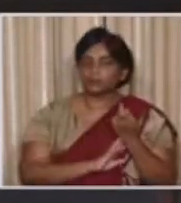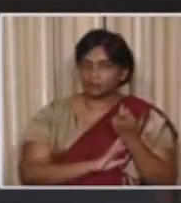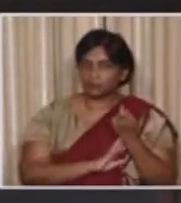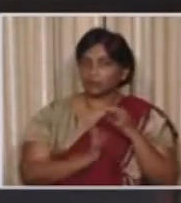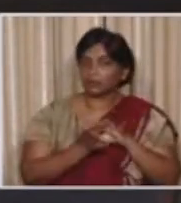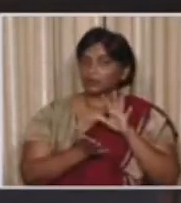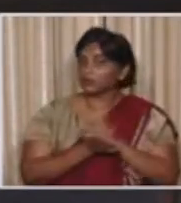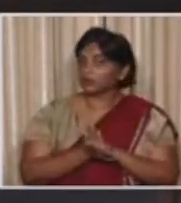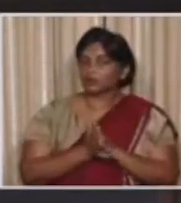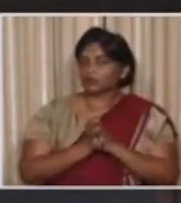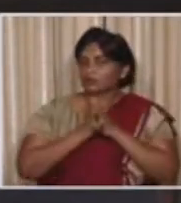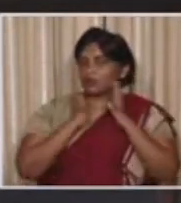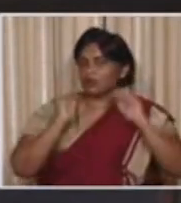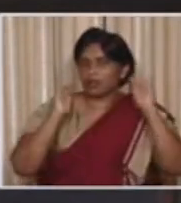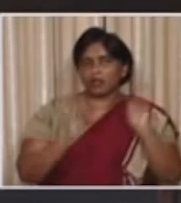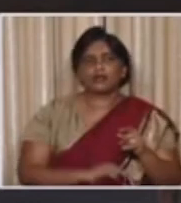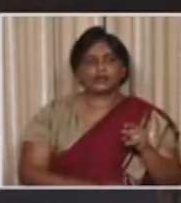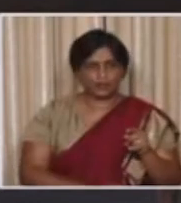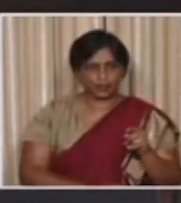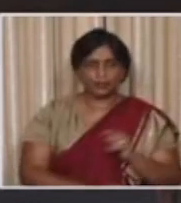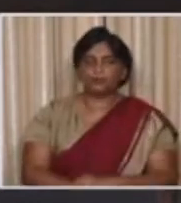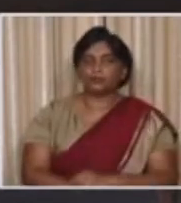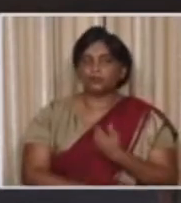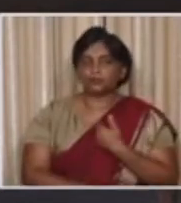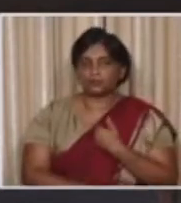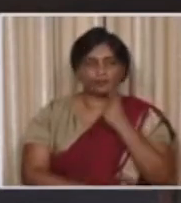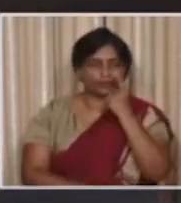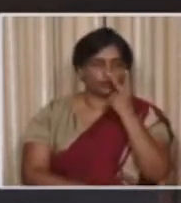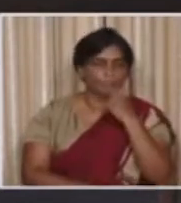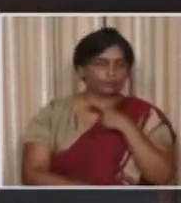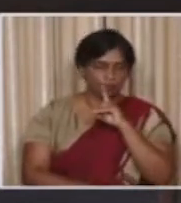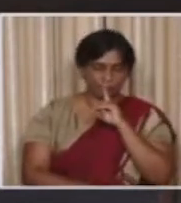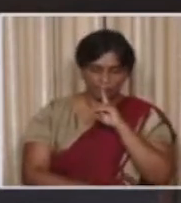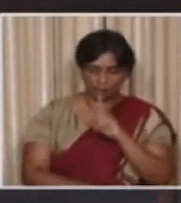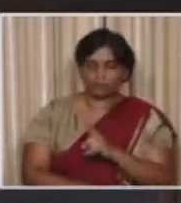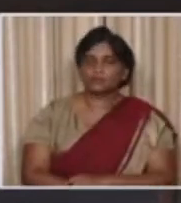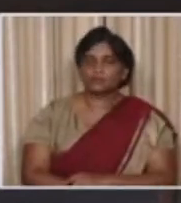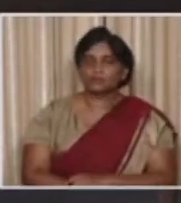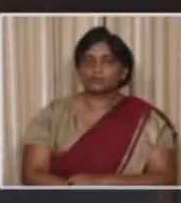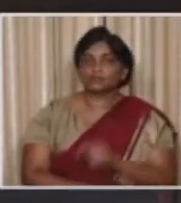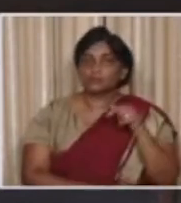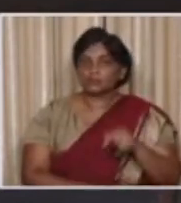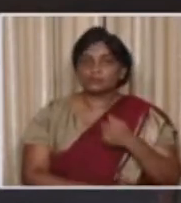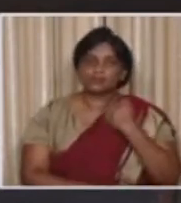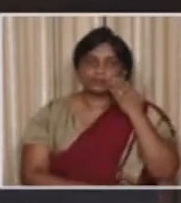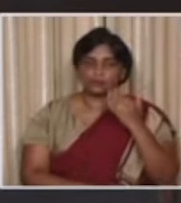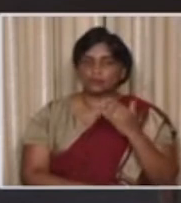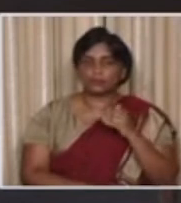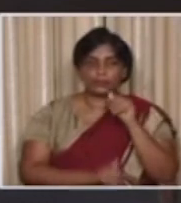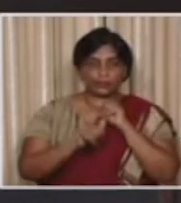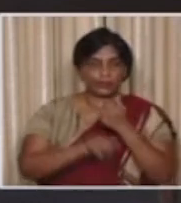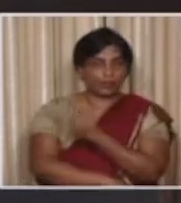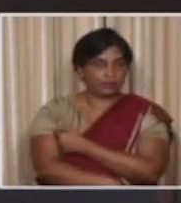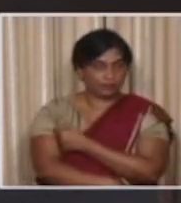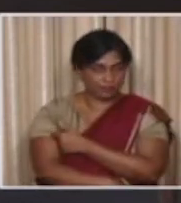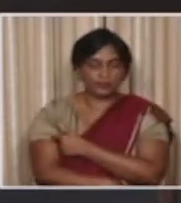දාපු මිලටත් වඩා ඉතාමත්ම අඩුයි, ඉතාමත්ම අඩුයි. මම එකක් දෙකක් මන් තමුන්නාසයට කියන්නම්. දැන් අපි බැලුවොත් ඇමොක්සිලින් එක